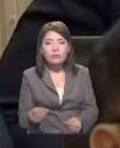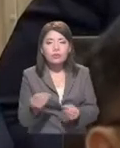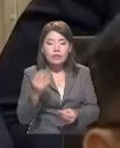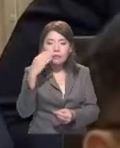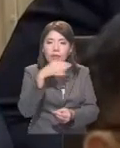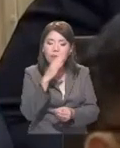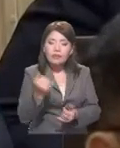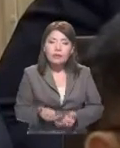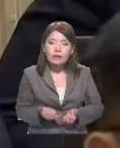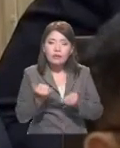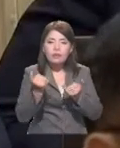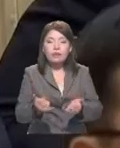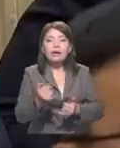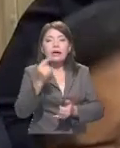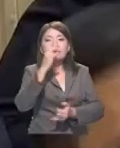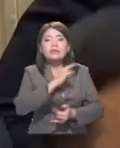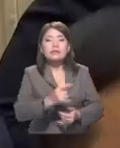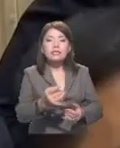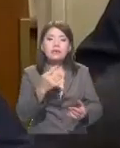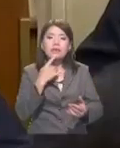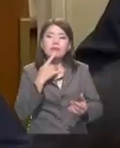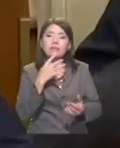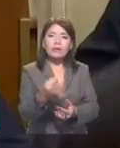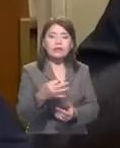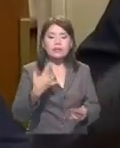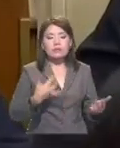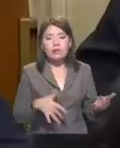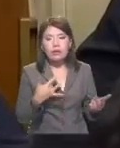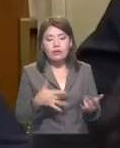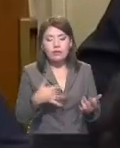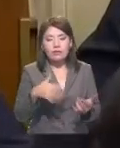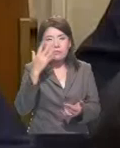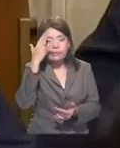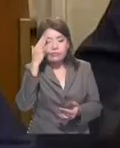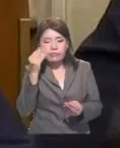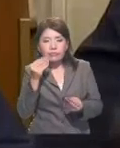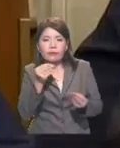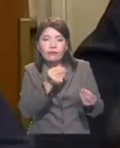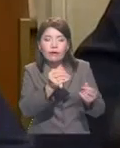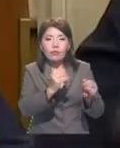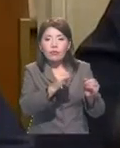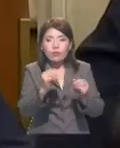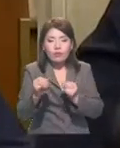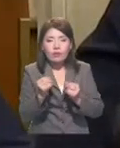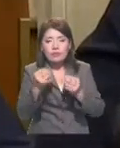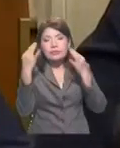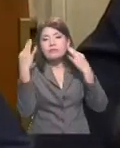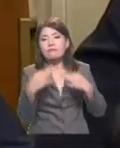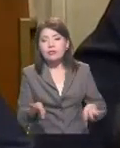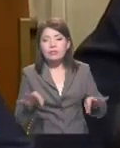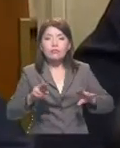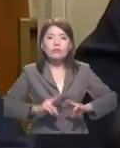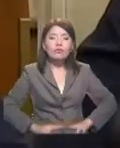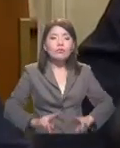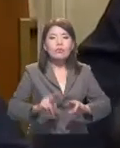шешеге, қазаққа ең адал домбыраға қарсы қарам пиғылды ағылардың еркін тарап жатқан елбұзар